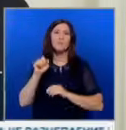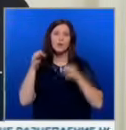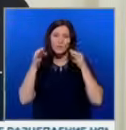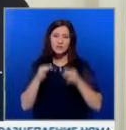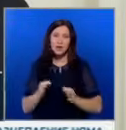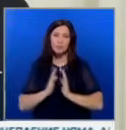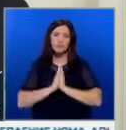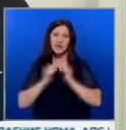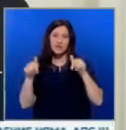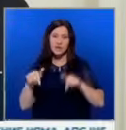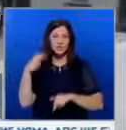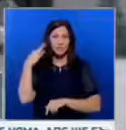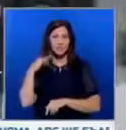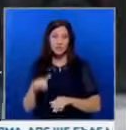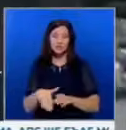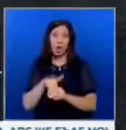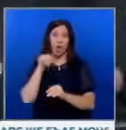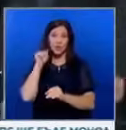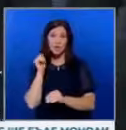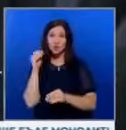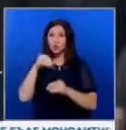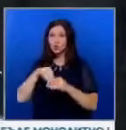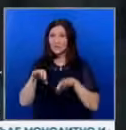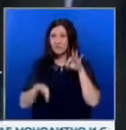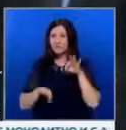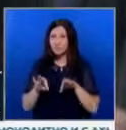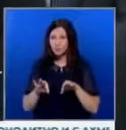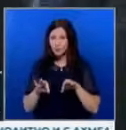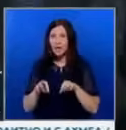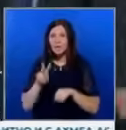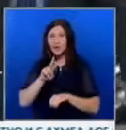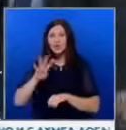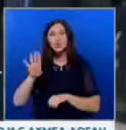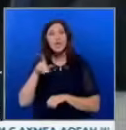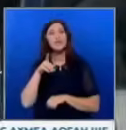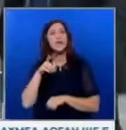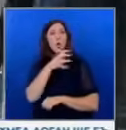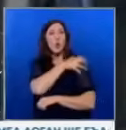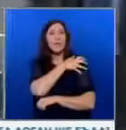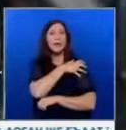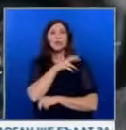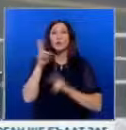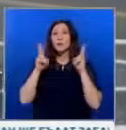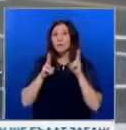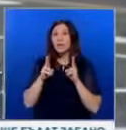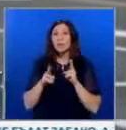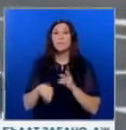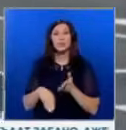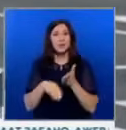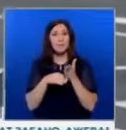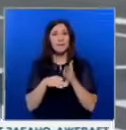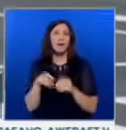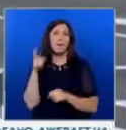официално призоваха сегашния президент да се откаже да участва в изборите. 24 губернатори демократи обаче застанаха за